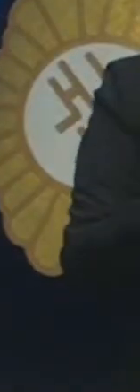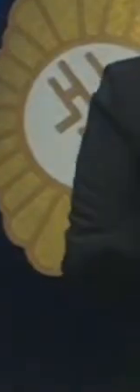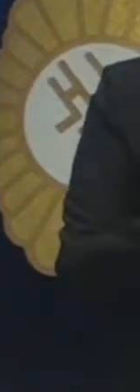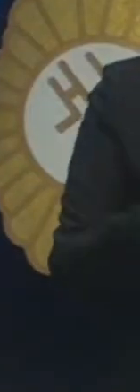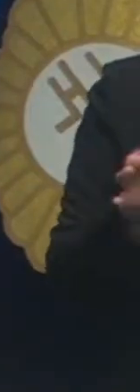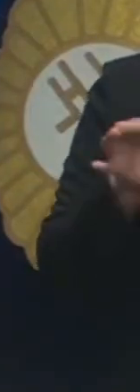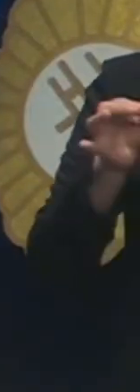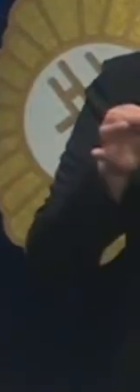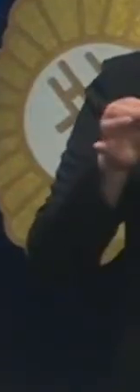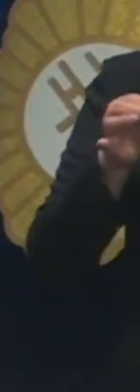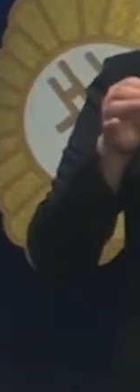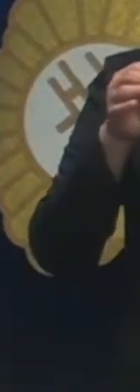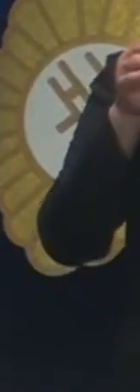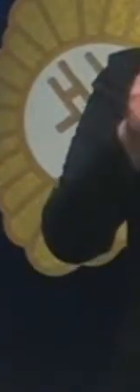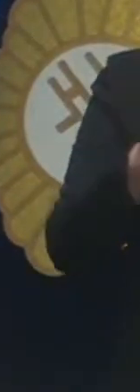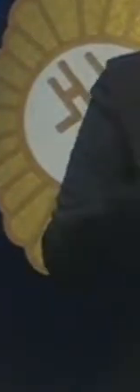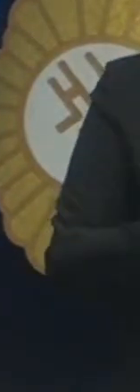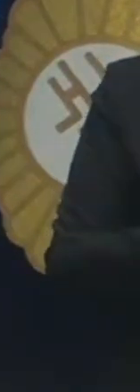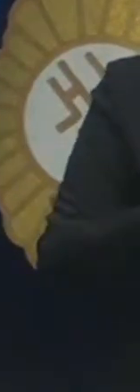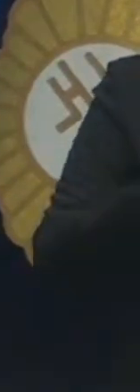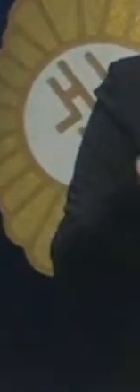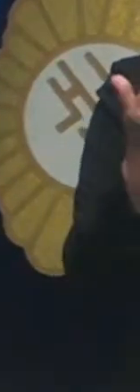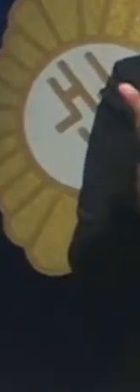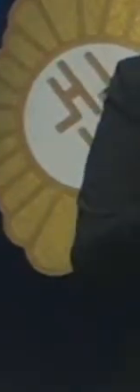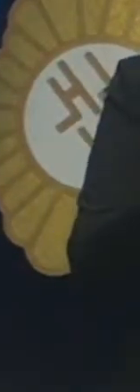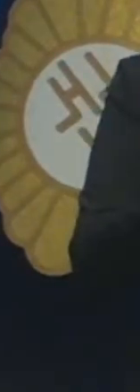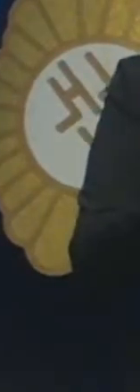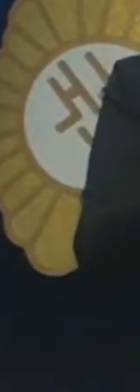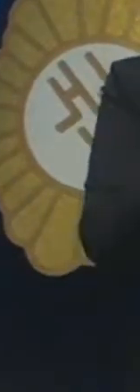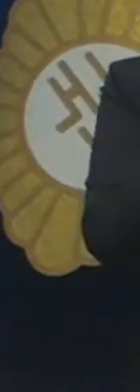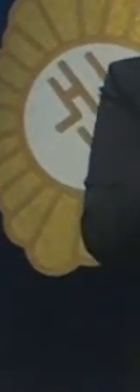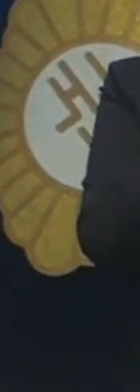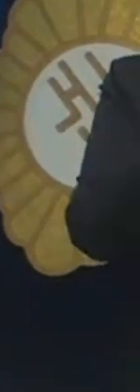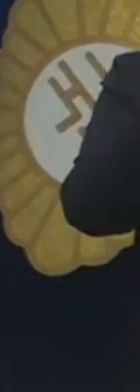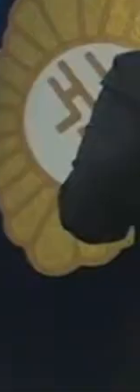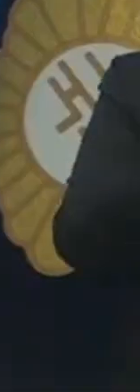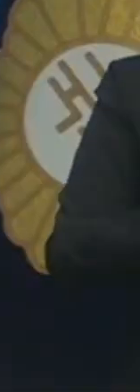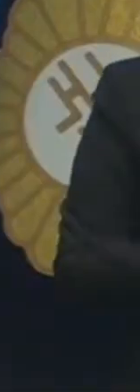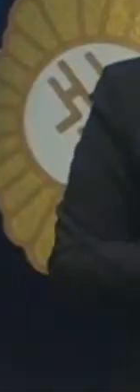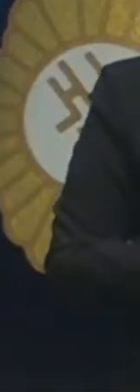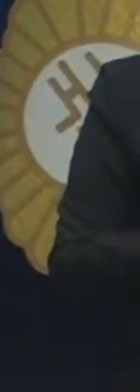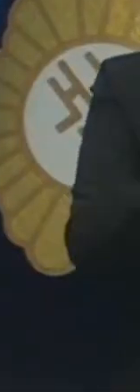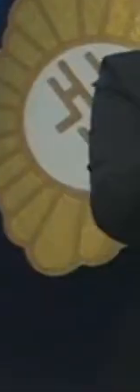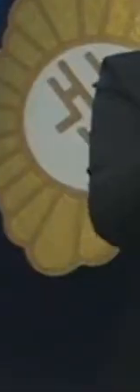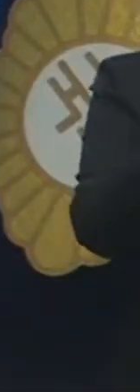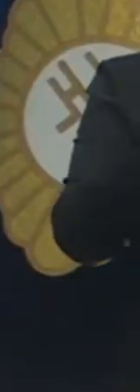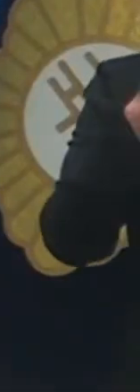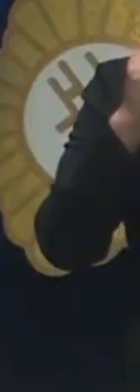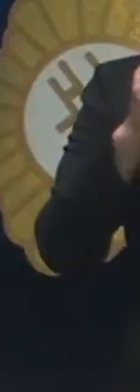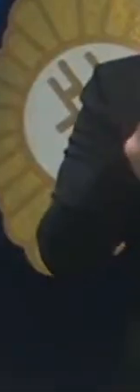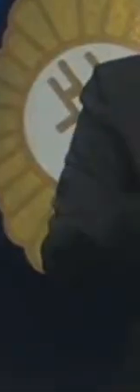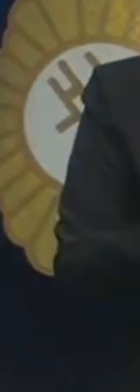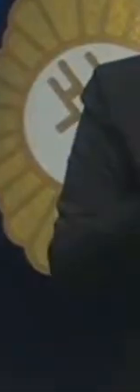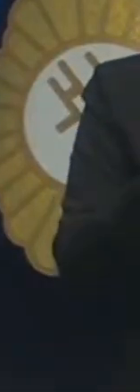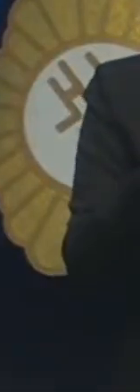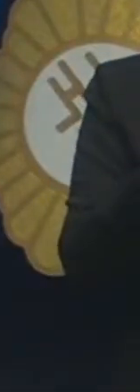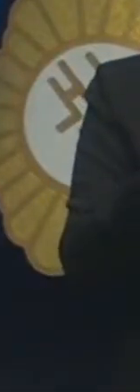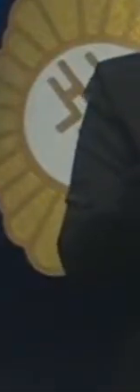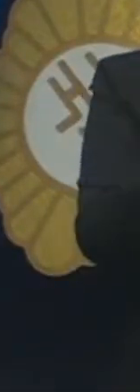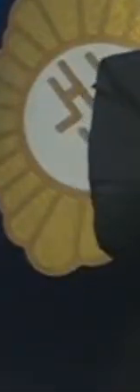국민께 약속드린 대로 국회 우리 정무위원회에서는 제1현안으로 MBK 홈플러스 청문회를 추진해야